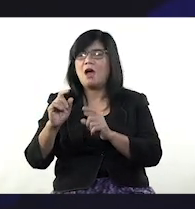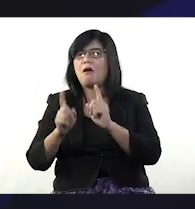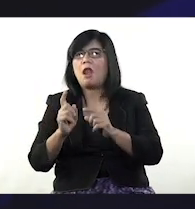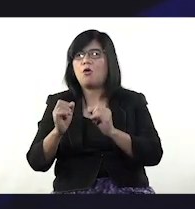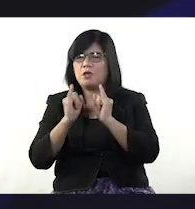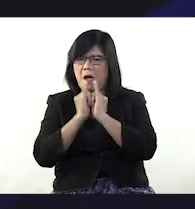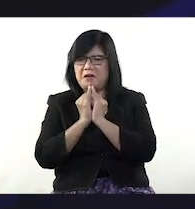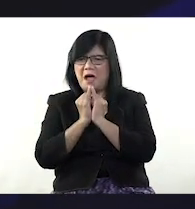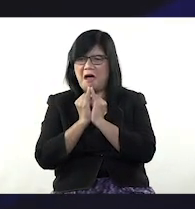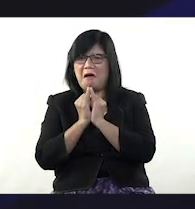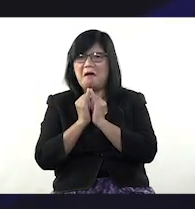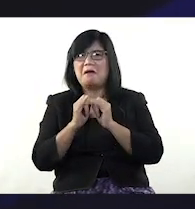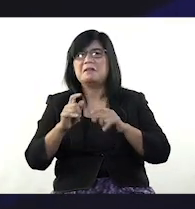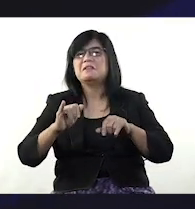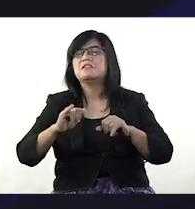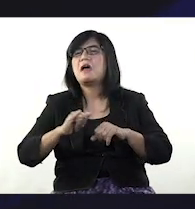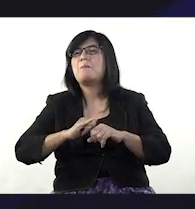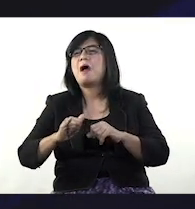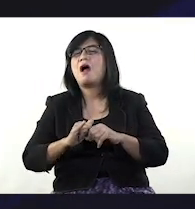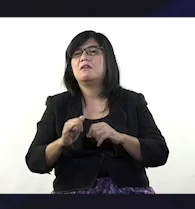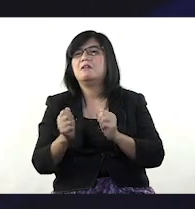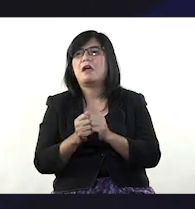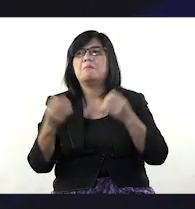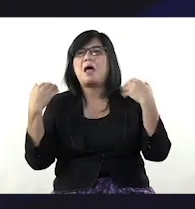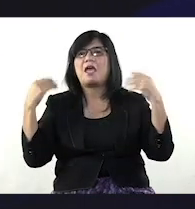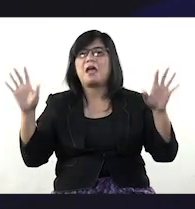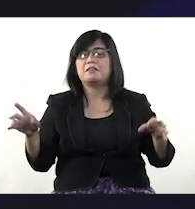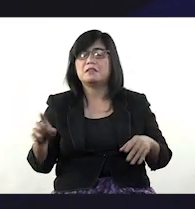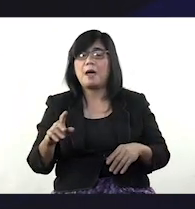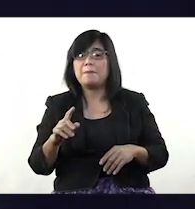tapi kelakuannya sehari-hari enek gua melihatnya